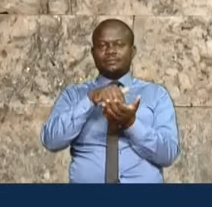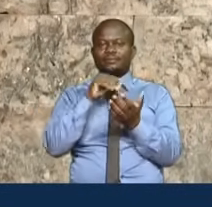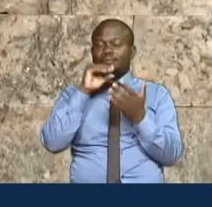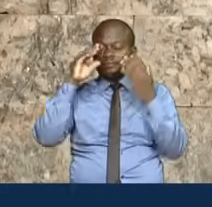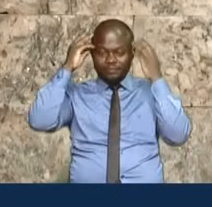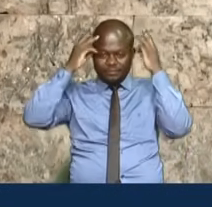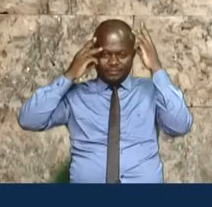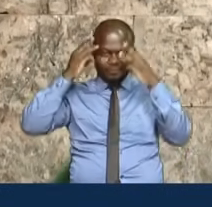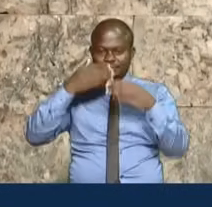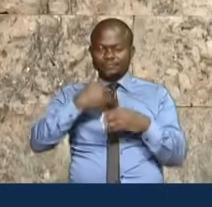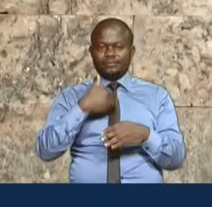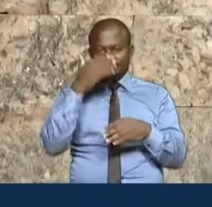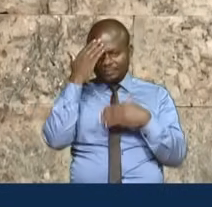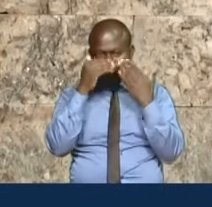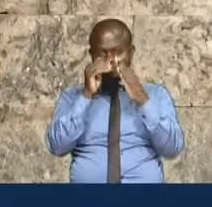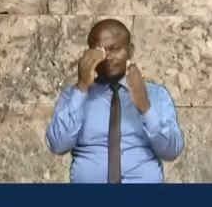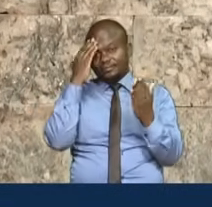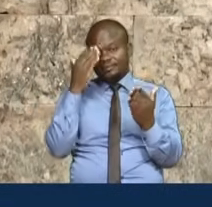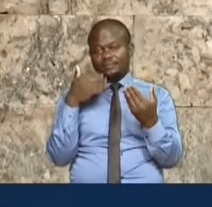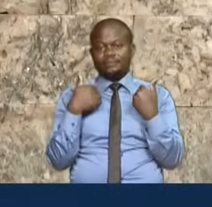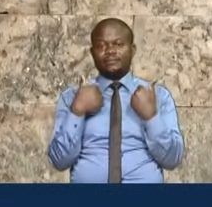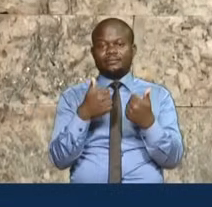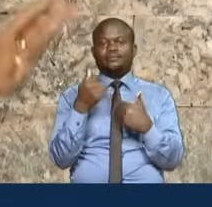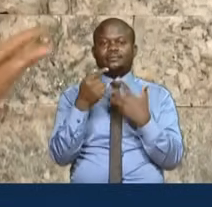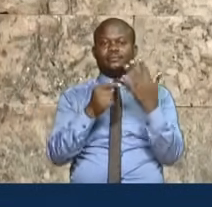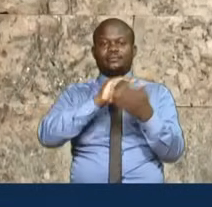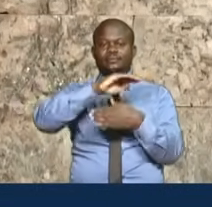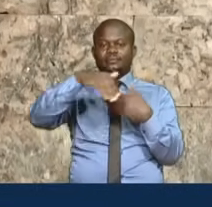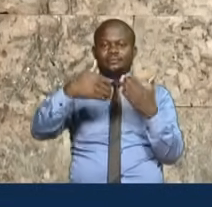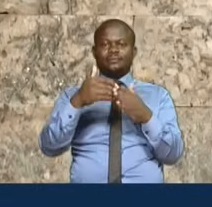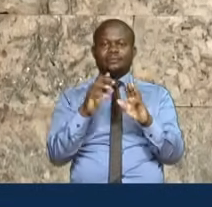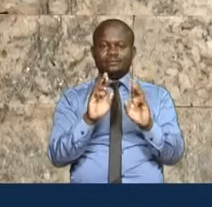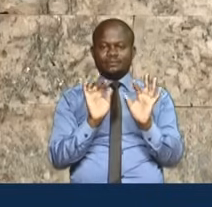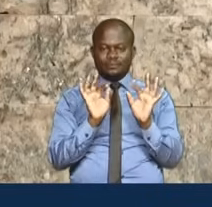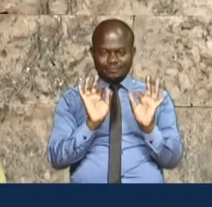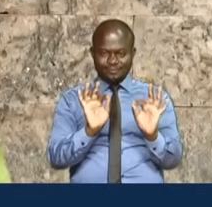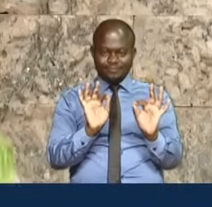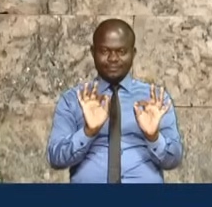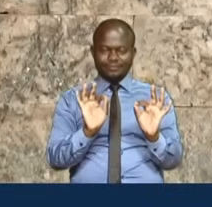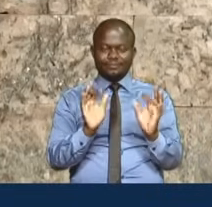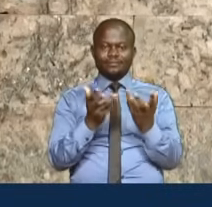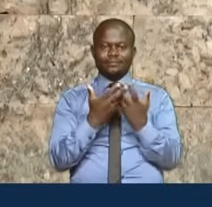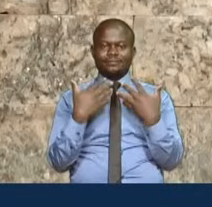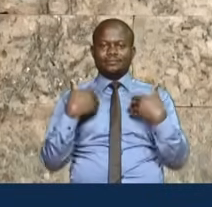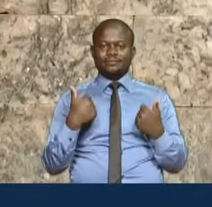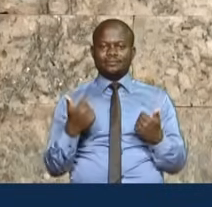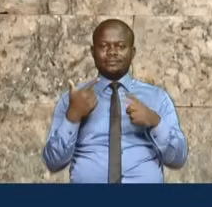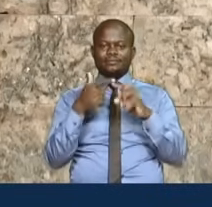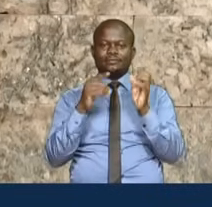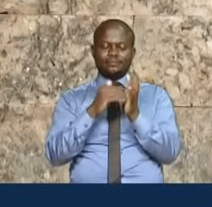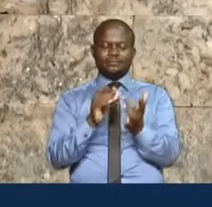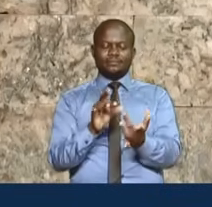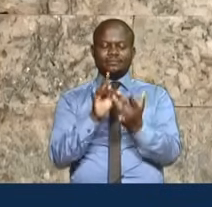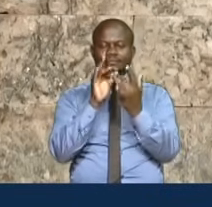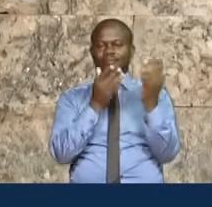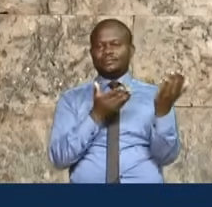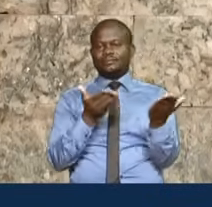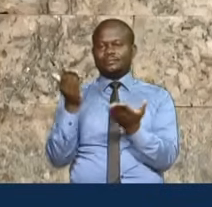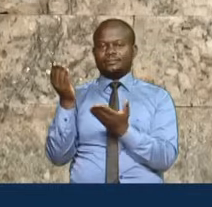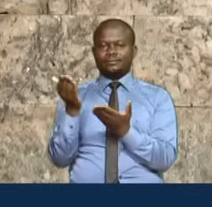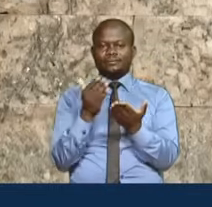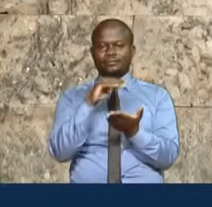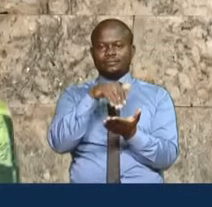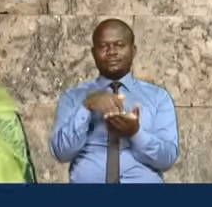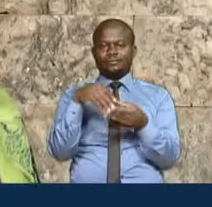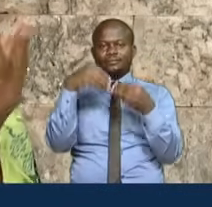mpungenge nagize, kuko nari nzi neza ko ibintu byose mwabiteguye neza mu bijyanye n'ubuzima ndetse by'umwihariko kwakira iki kigo